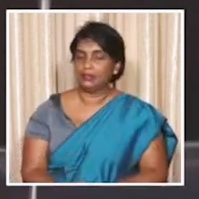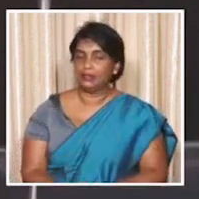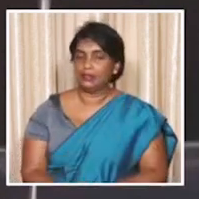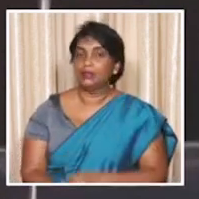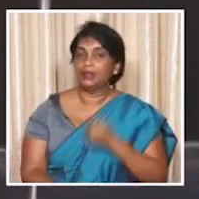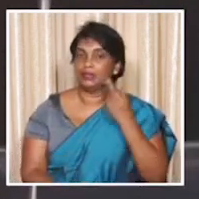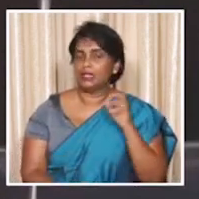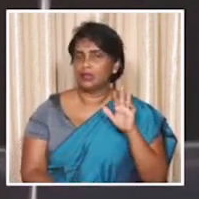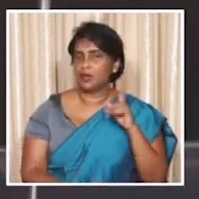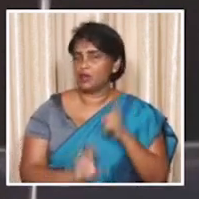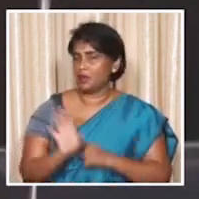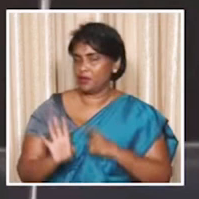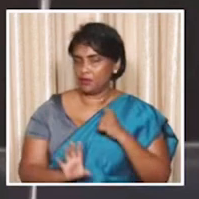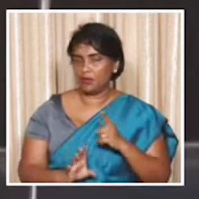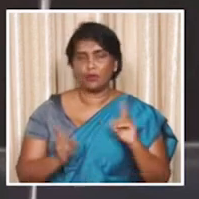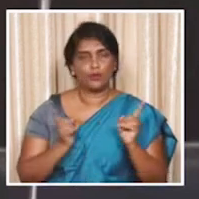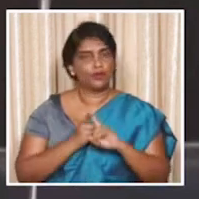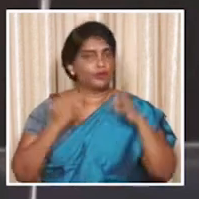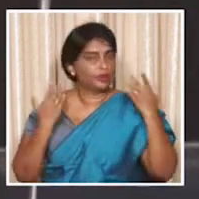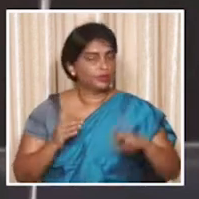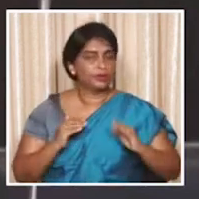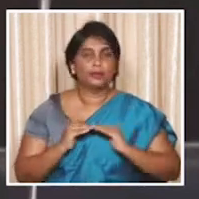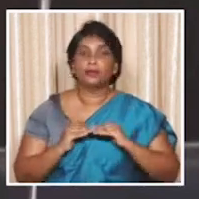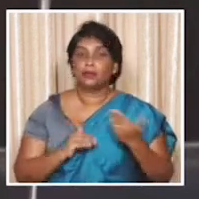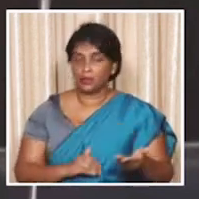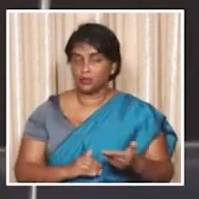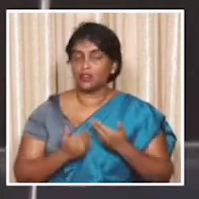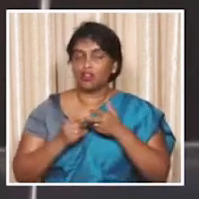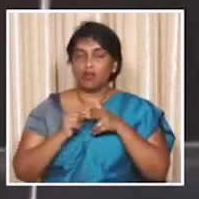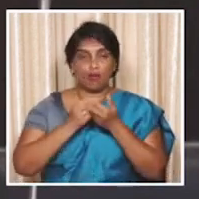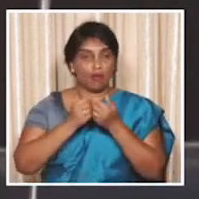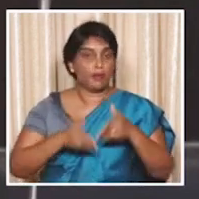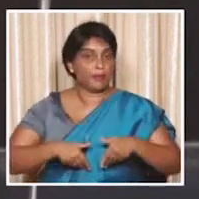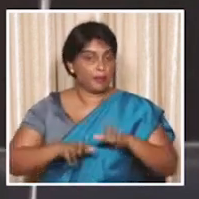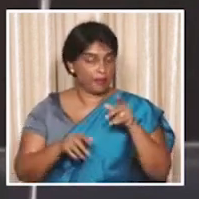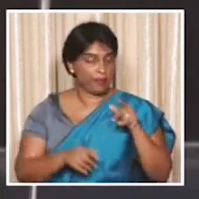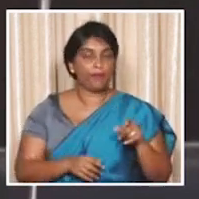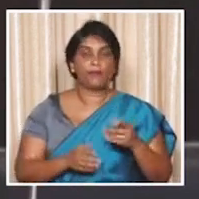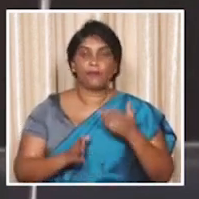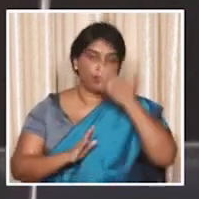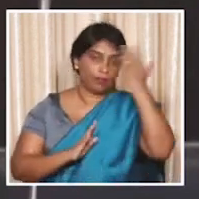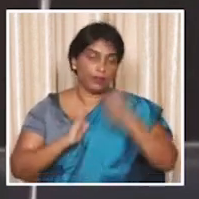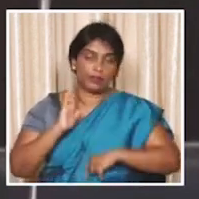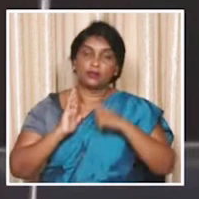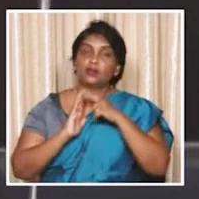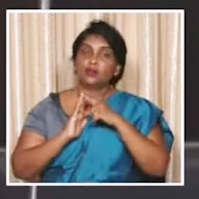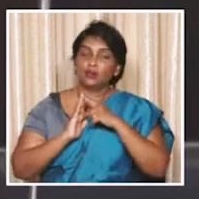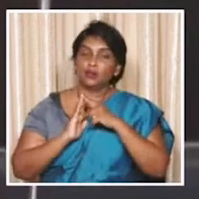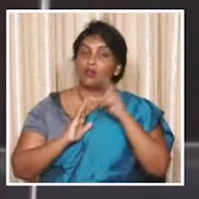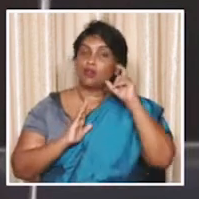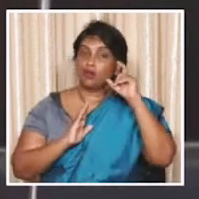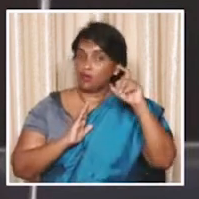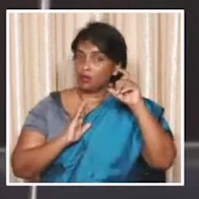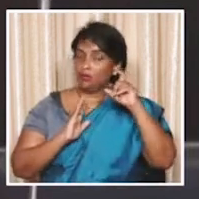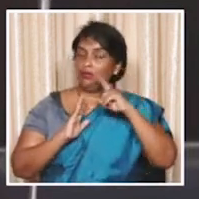2009 யுத்தம் முடிந்த பிறகு திறந்து வைக்கப்பட்டு யாழ்ப்பாணத்திலிருந்து கொழும்புக்கு வருவதற்காக அந்த பாதையினூடாக வருகின்ற